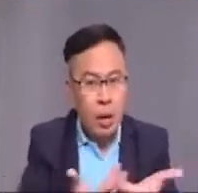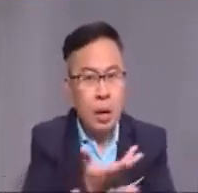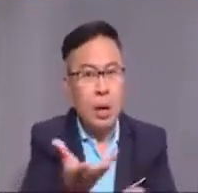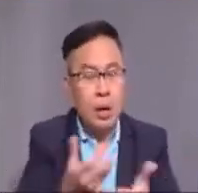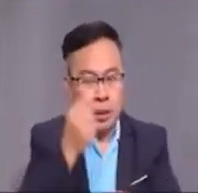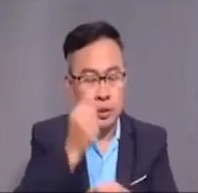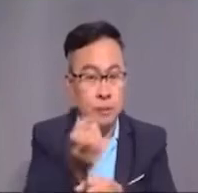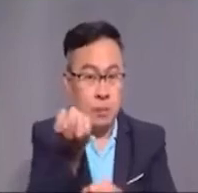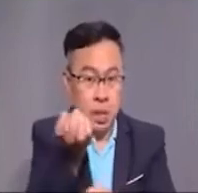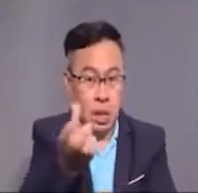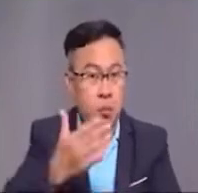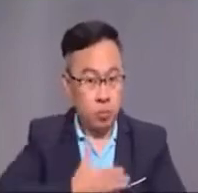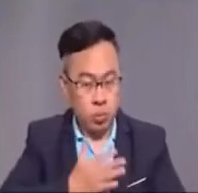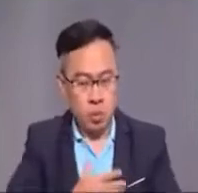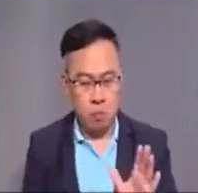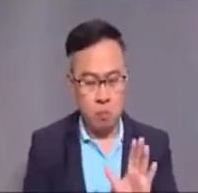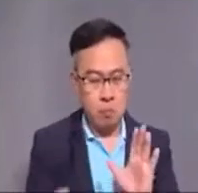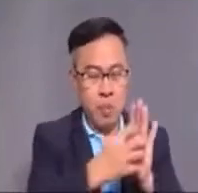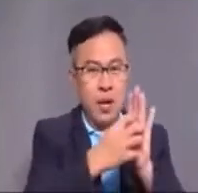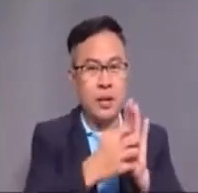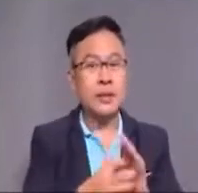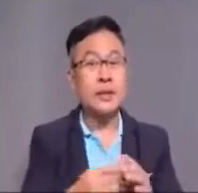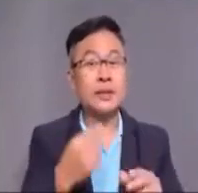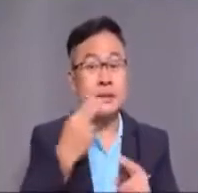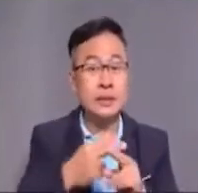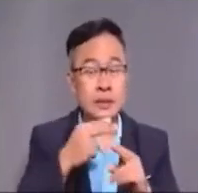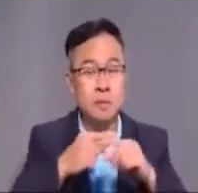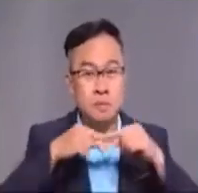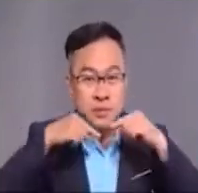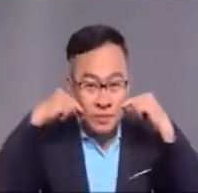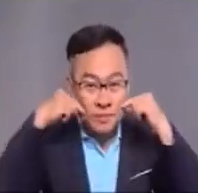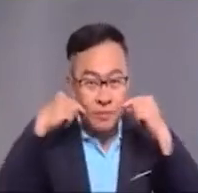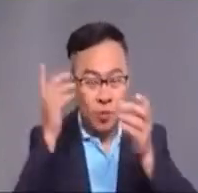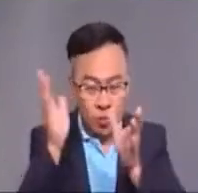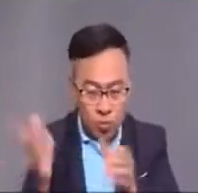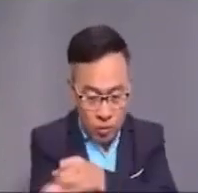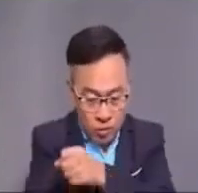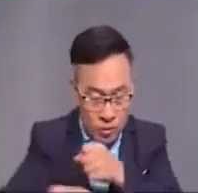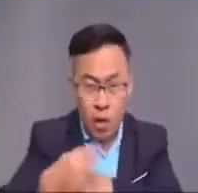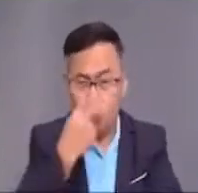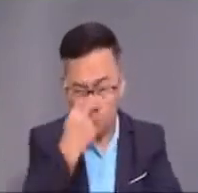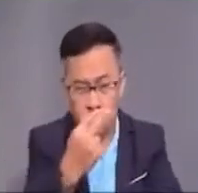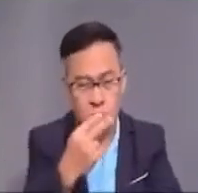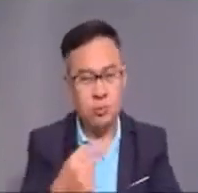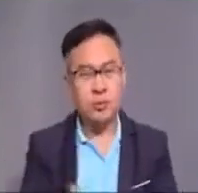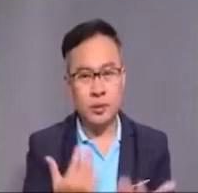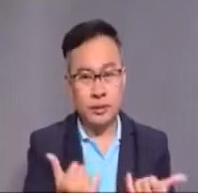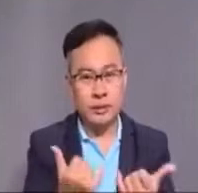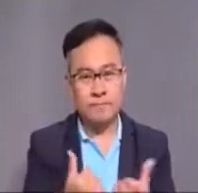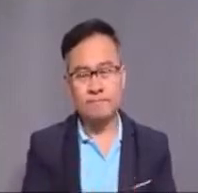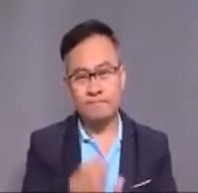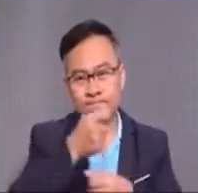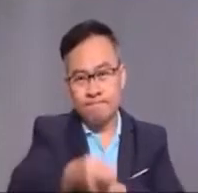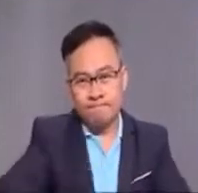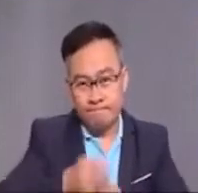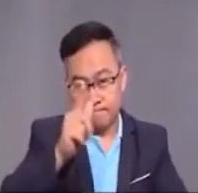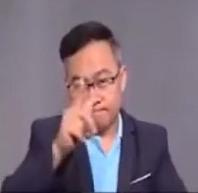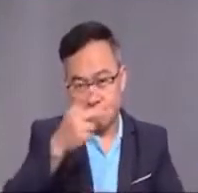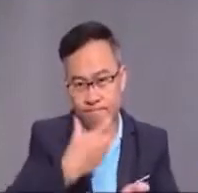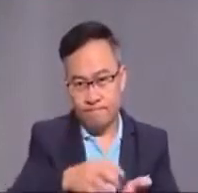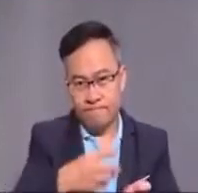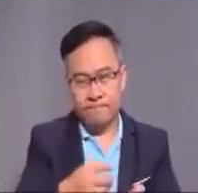าวเป็นแบรนด์ของเขาเองชื่อว่ารอยยิ้มชาวนาเดี๋ยวไปดูนะครับว่าเขาทำขึ้นมาได้ยังไงนะครับในเคียงคู่รู้ค่ากับทกส